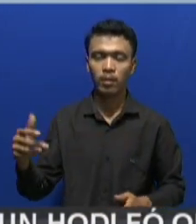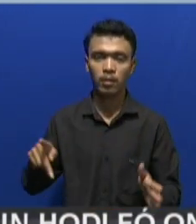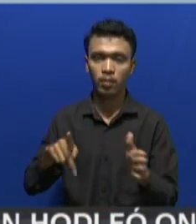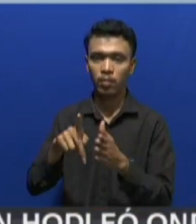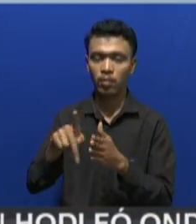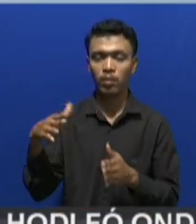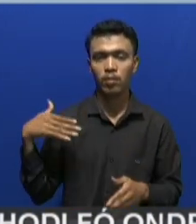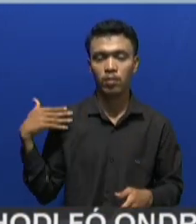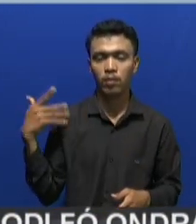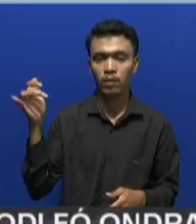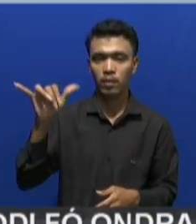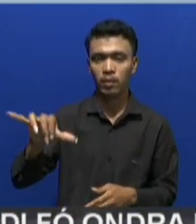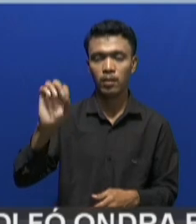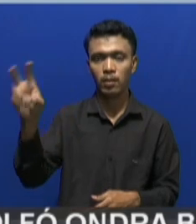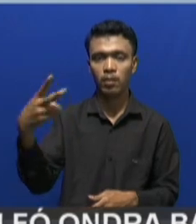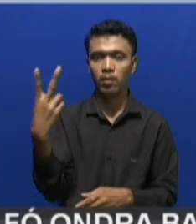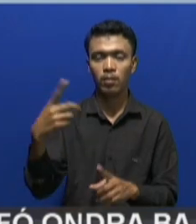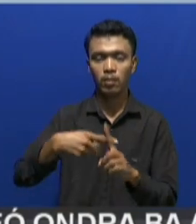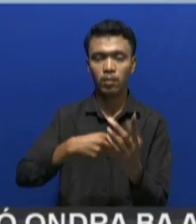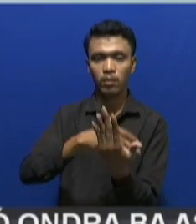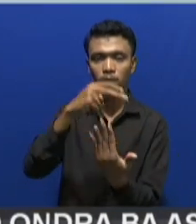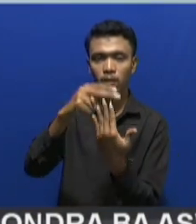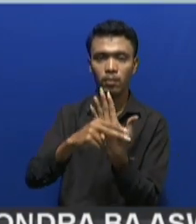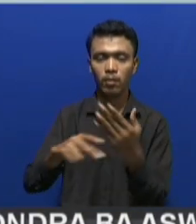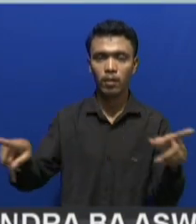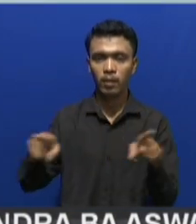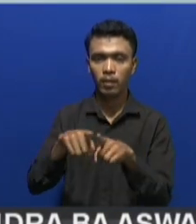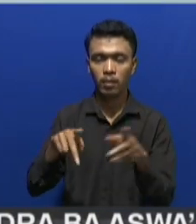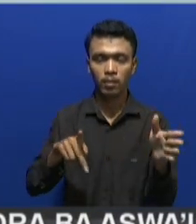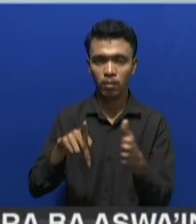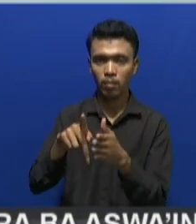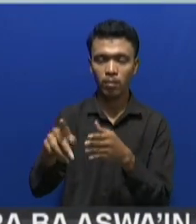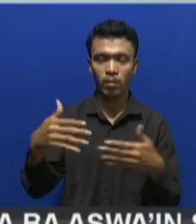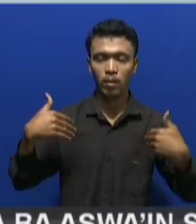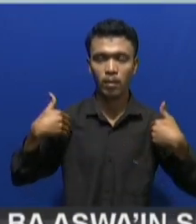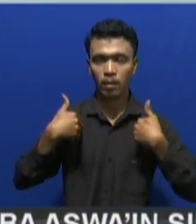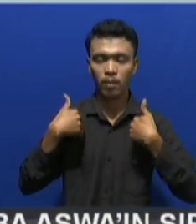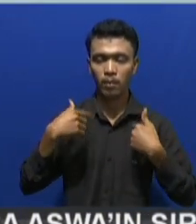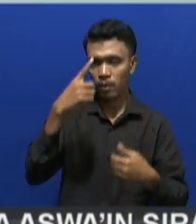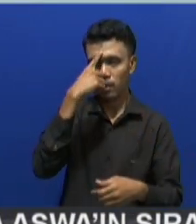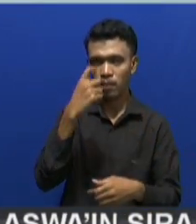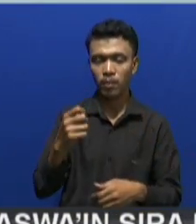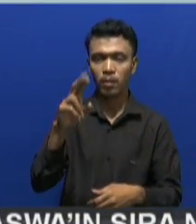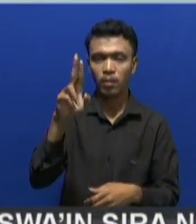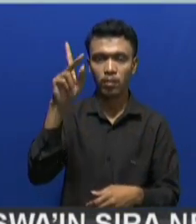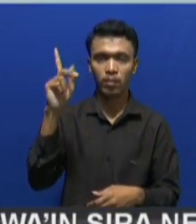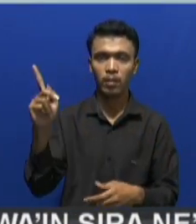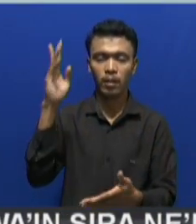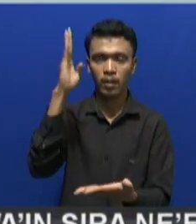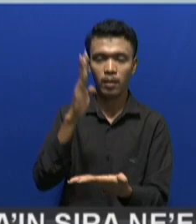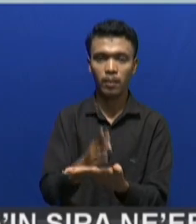12 novembro ne hanesang oho animal. Tambah ne, maka Inglaterra hakotun